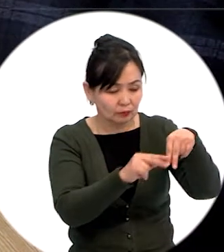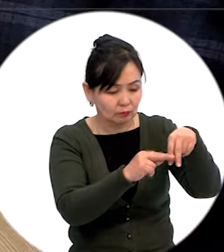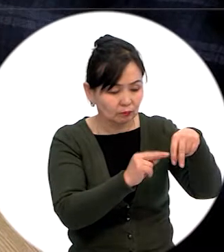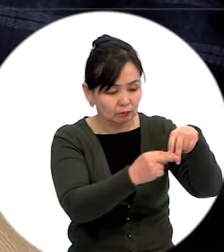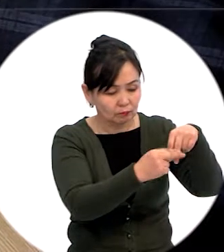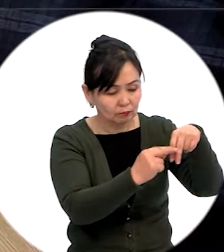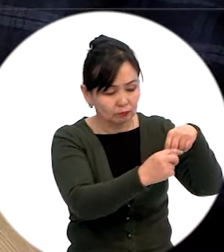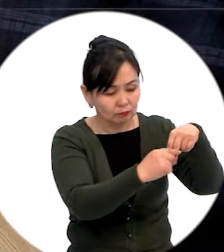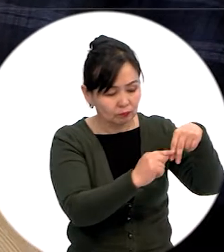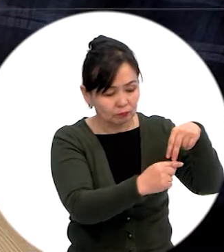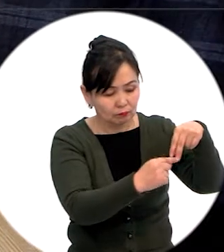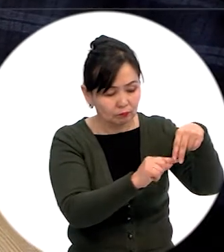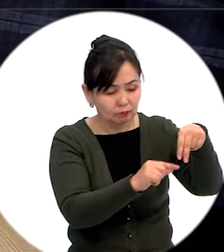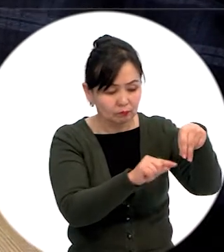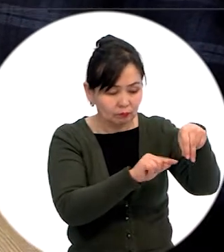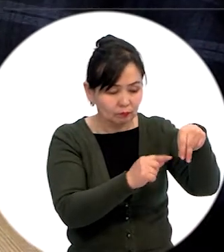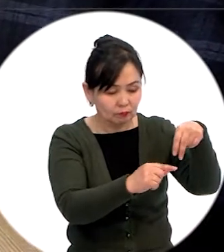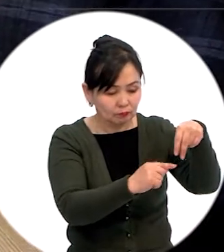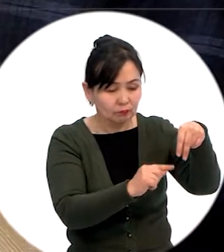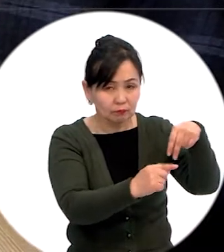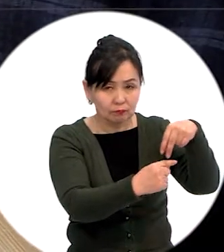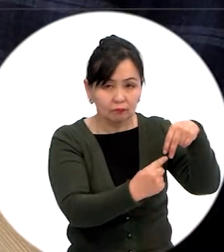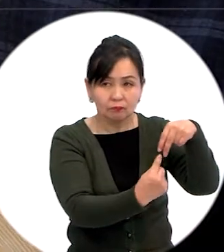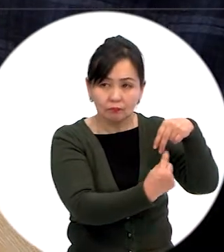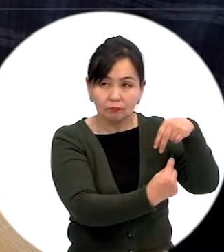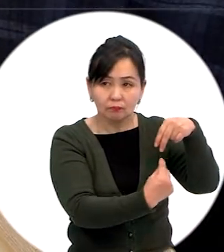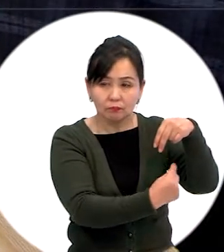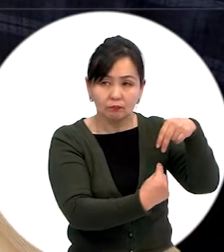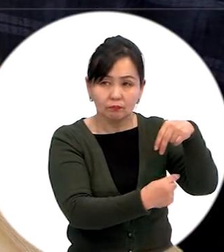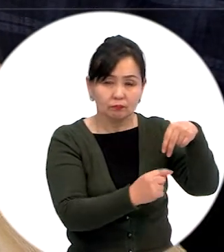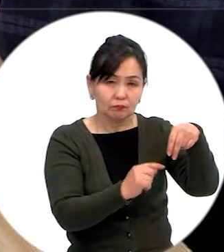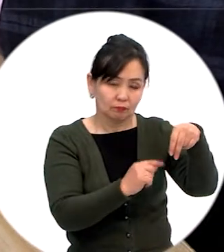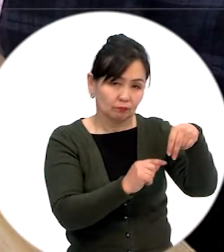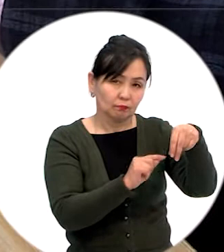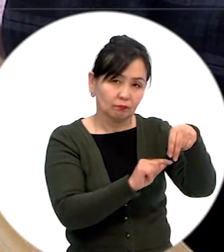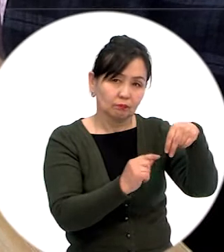дараад лоонгийнхаа судлуудыг хийчихнэ.